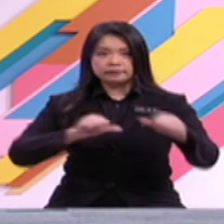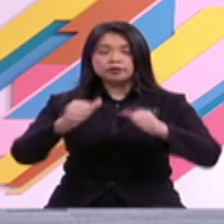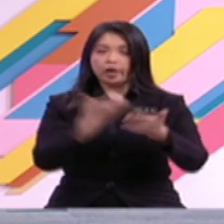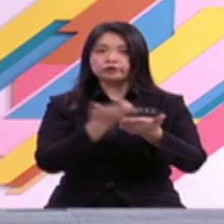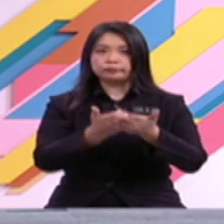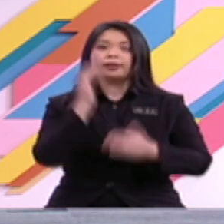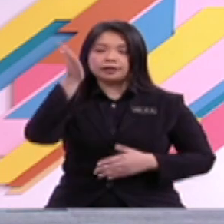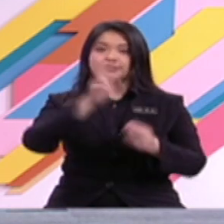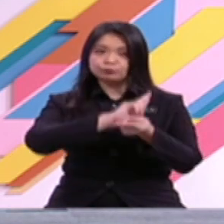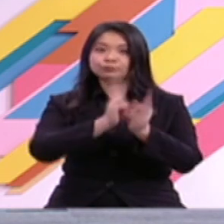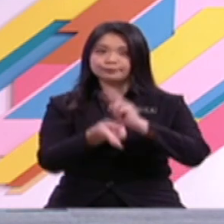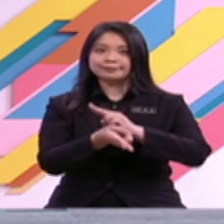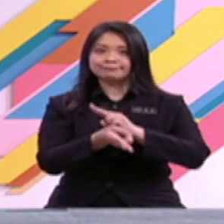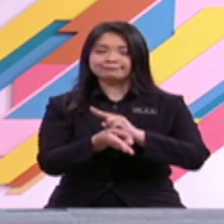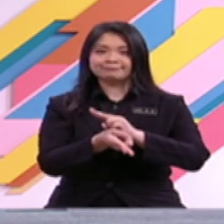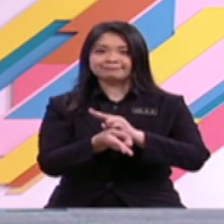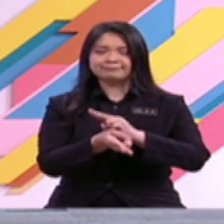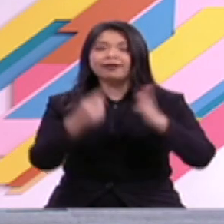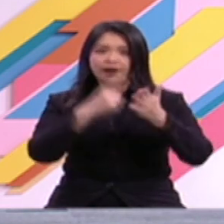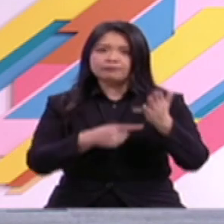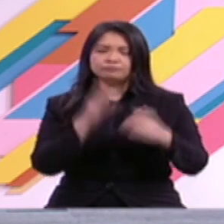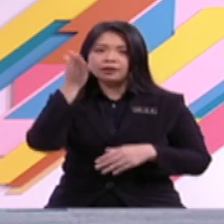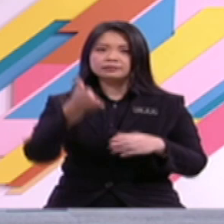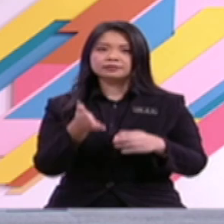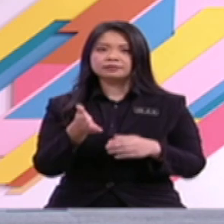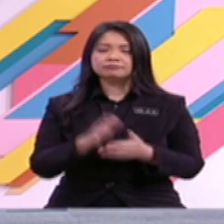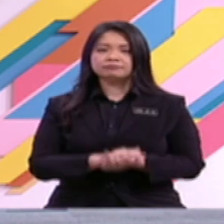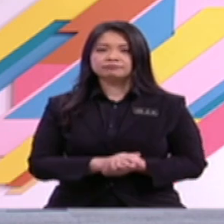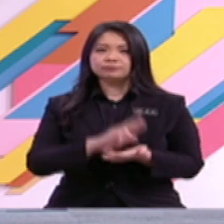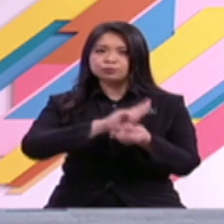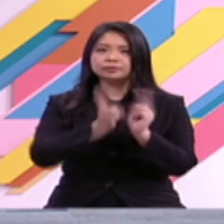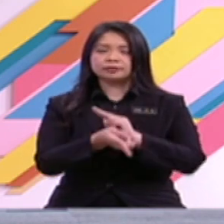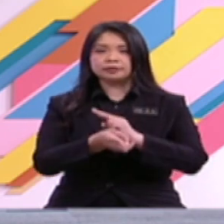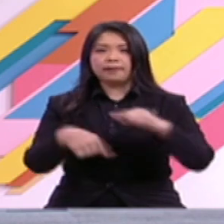jugalah nah Apakah jadi dengan kegiatan ekonomi itu